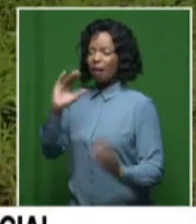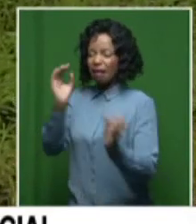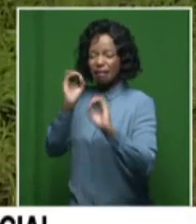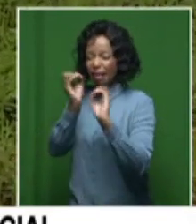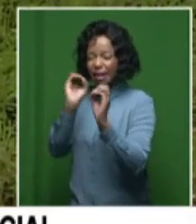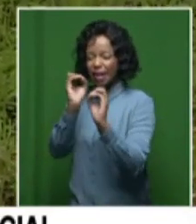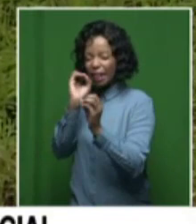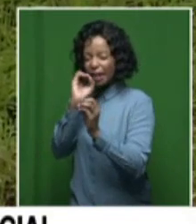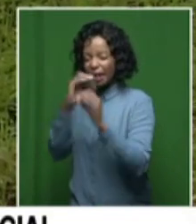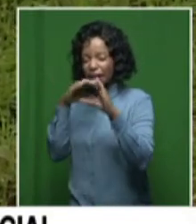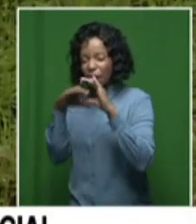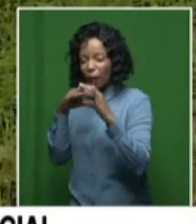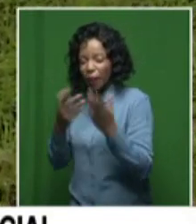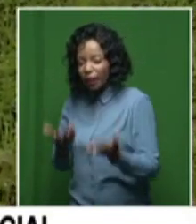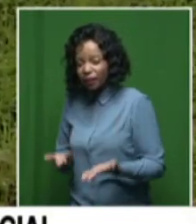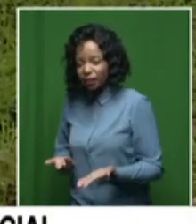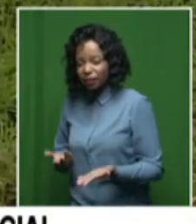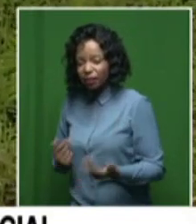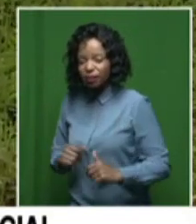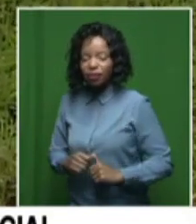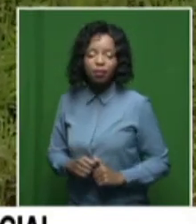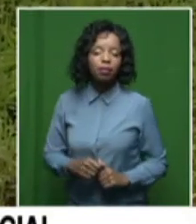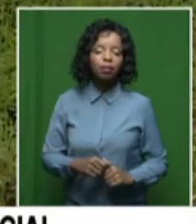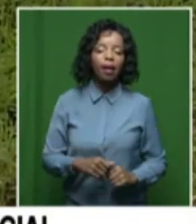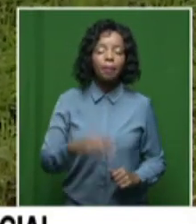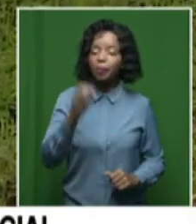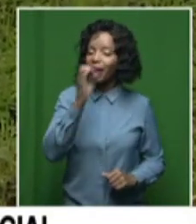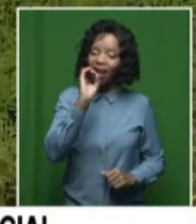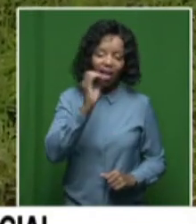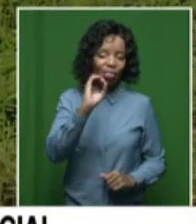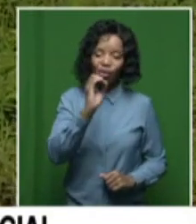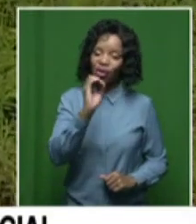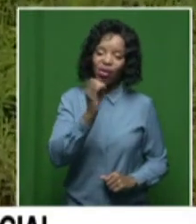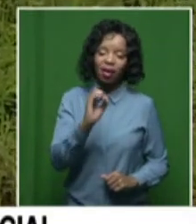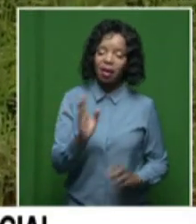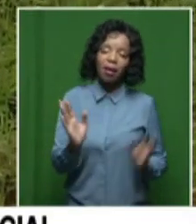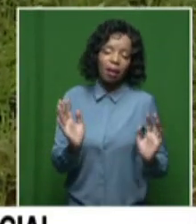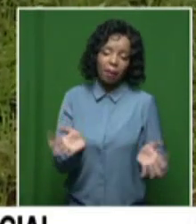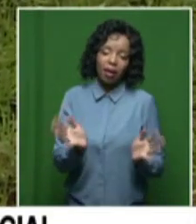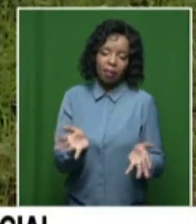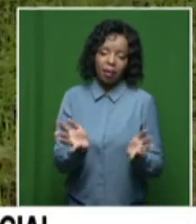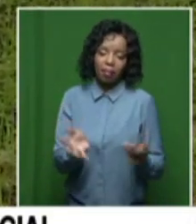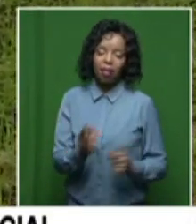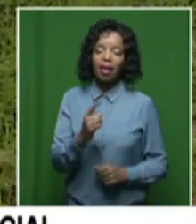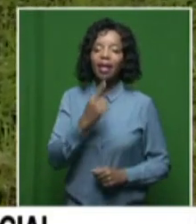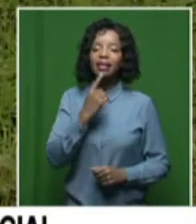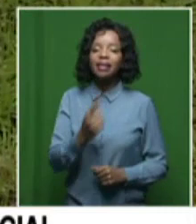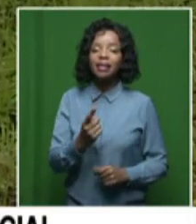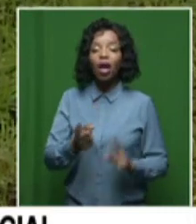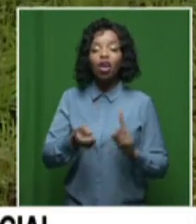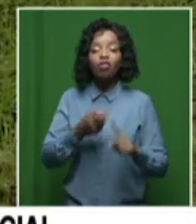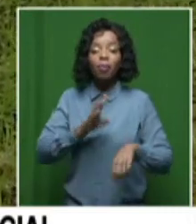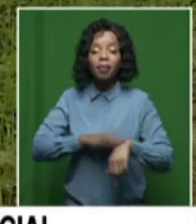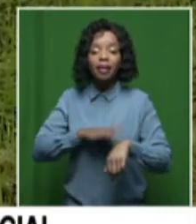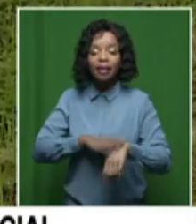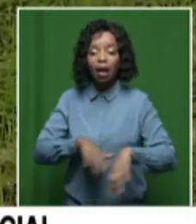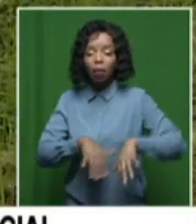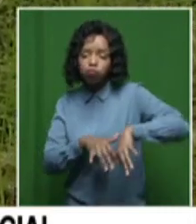kuni? Ayikho into abekayibeka ngaphandle kokuthi bekunzima since bekunalezi ikhukhule